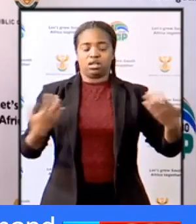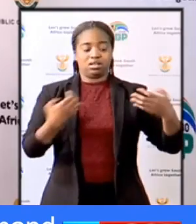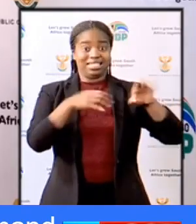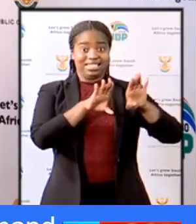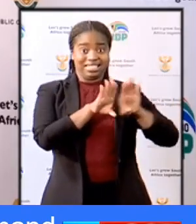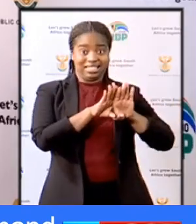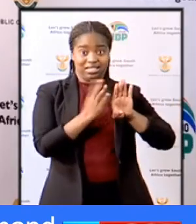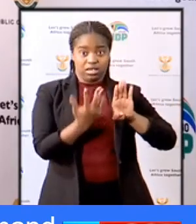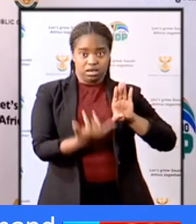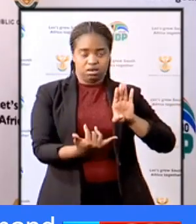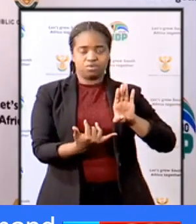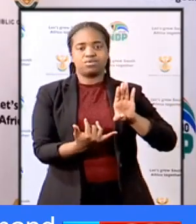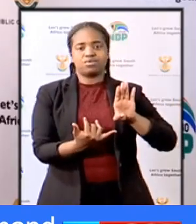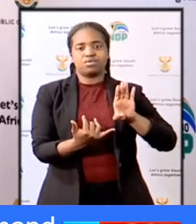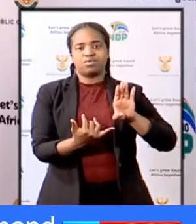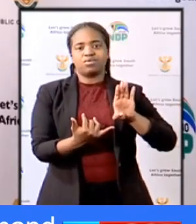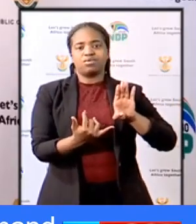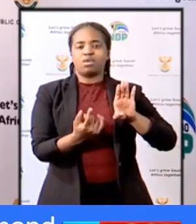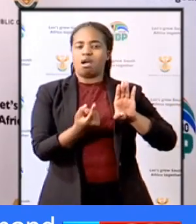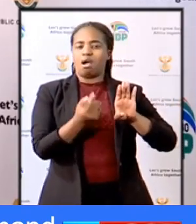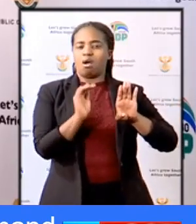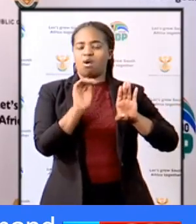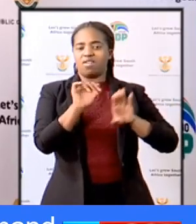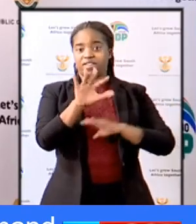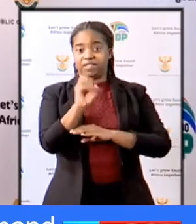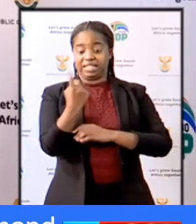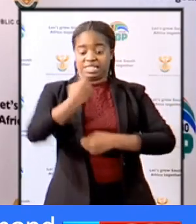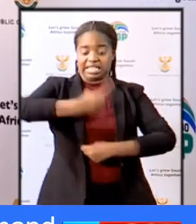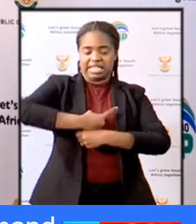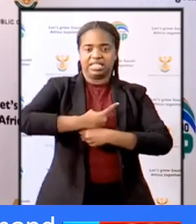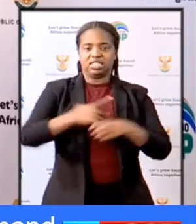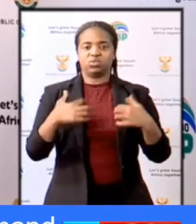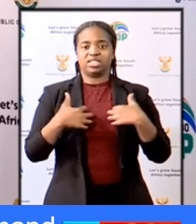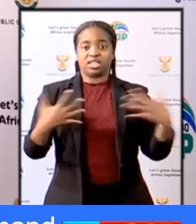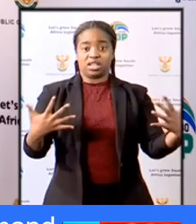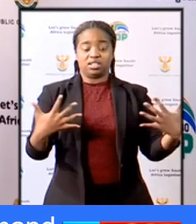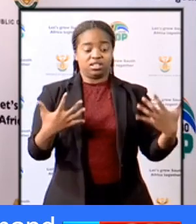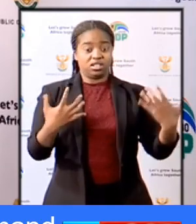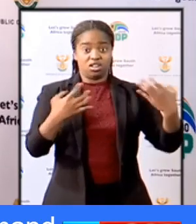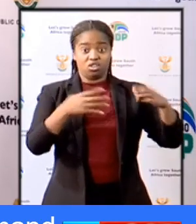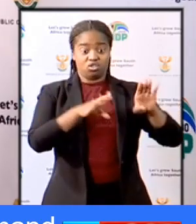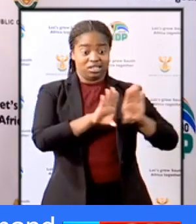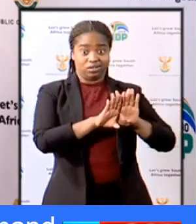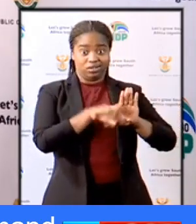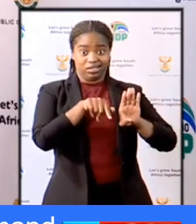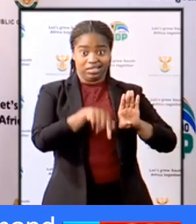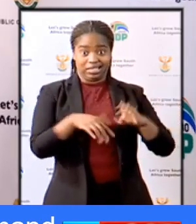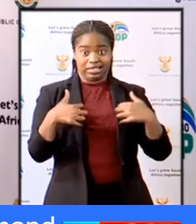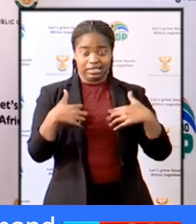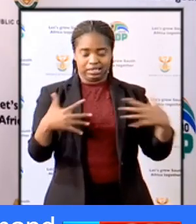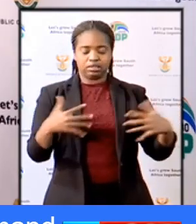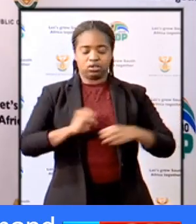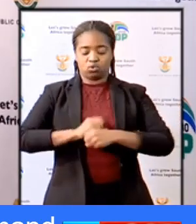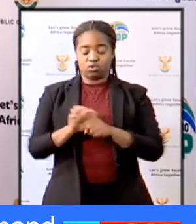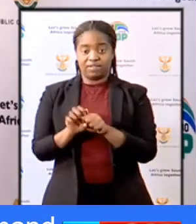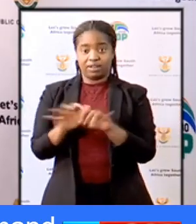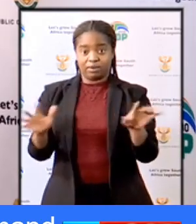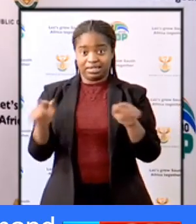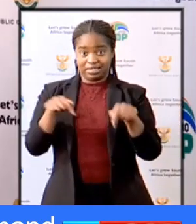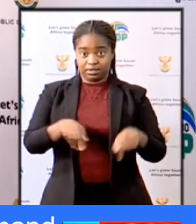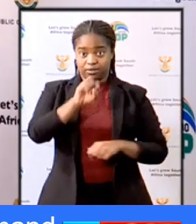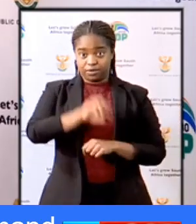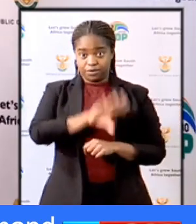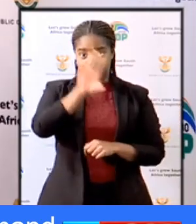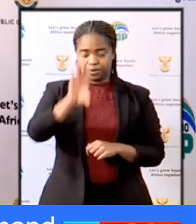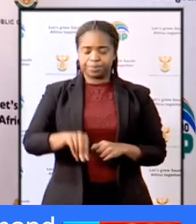nezinsuku ezisikhombisa saqala kwaqala ukuthi kufike lesifo la